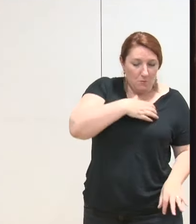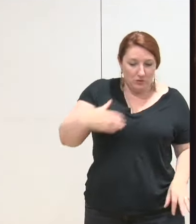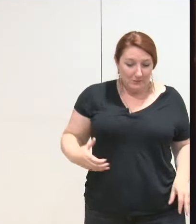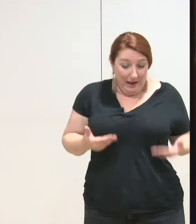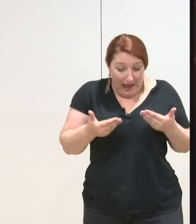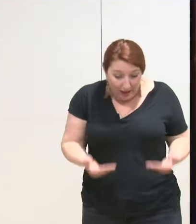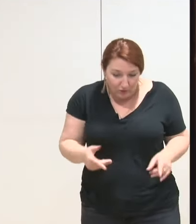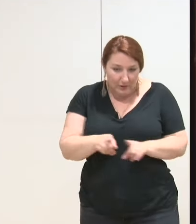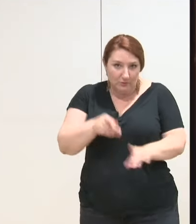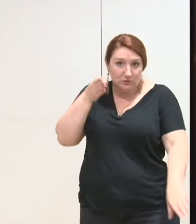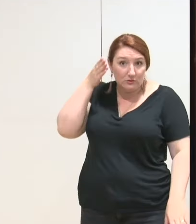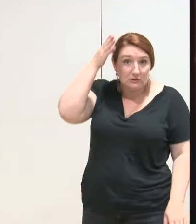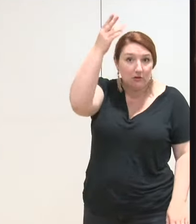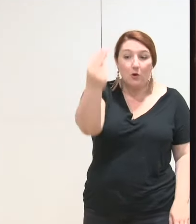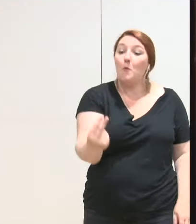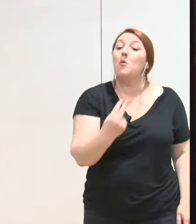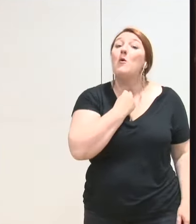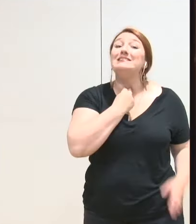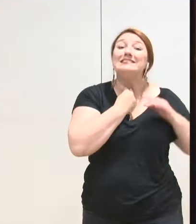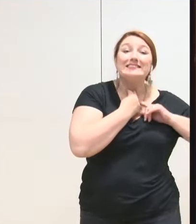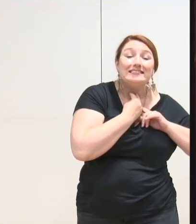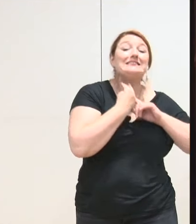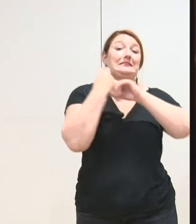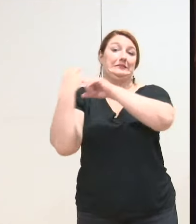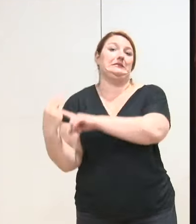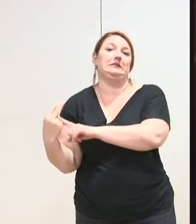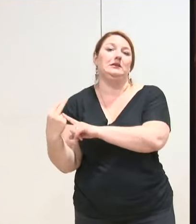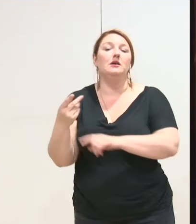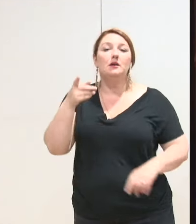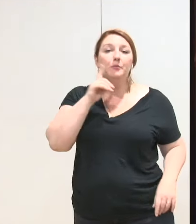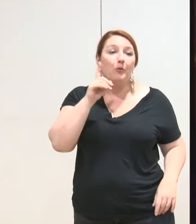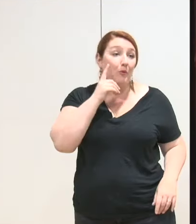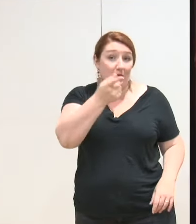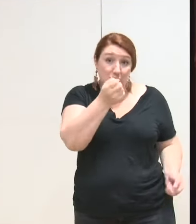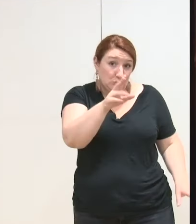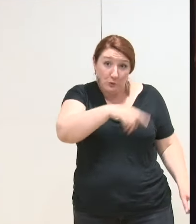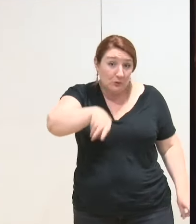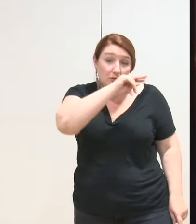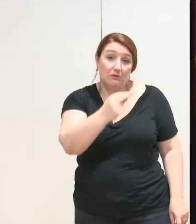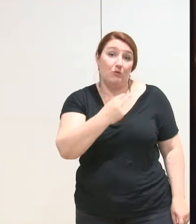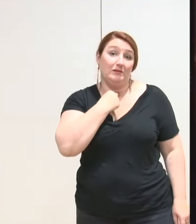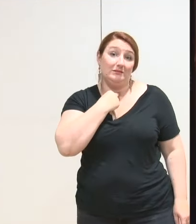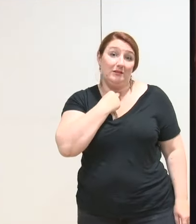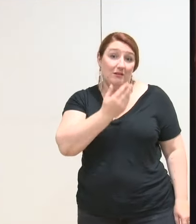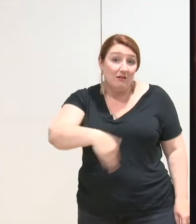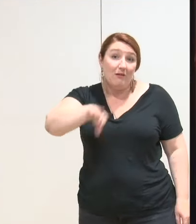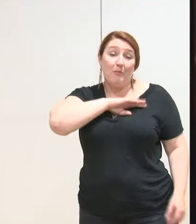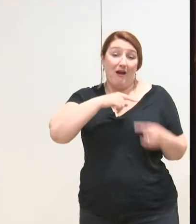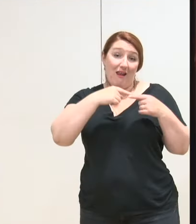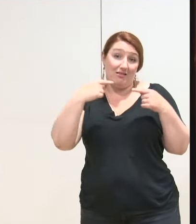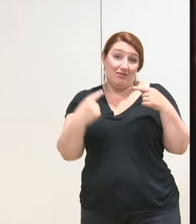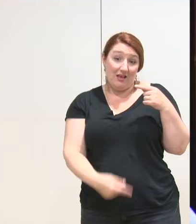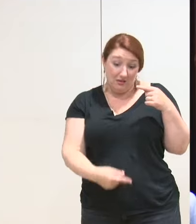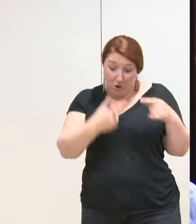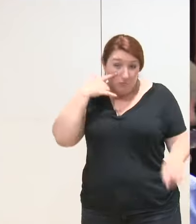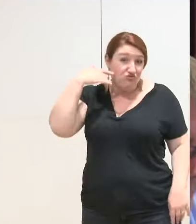coincé comme vous allez l'être vous allez l'être parce que la dette va atteindre un niveau historique cela a été